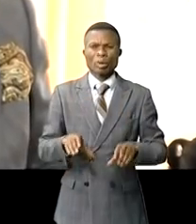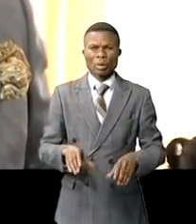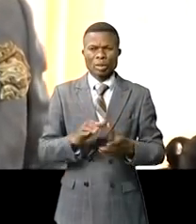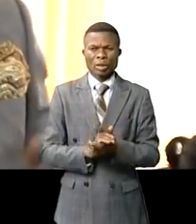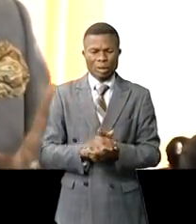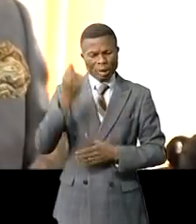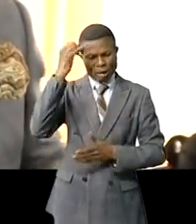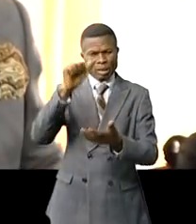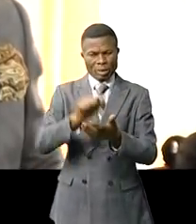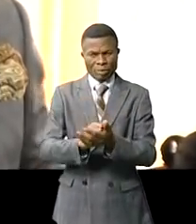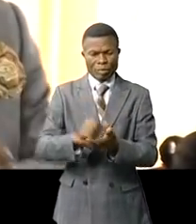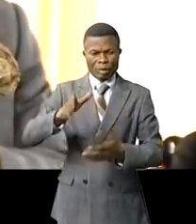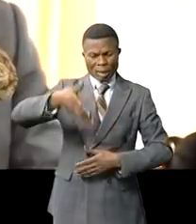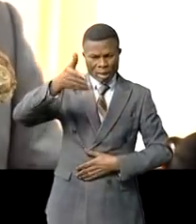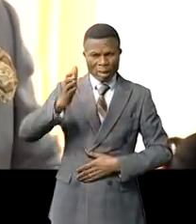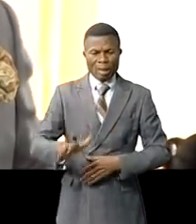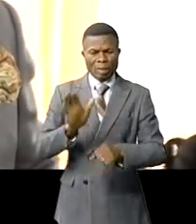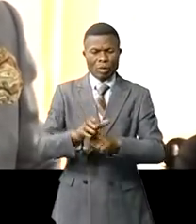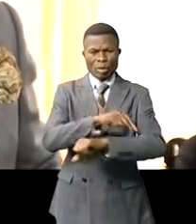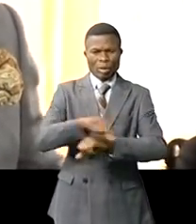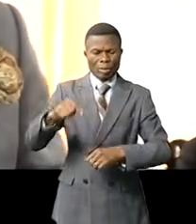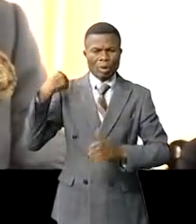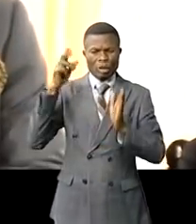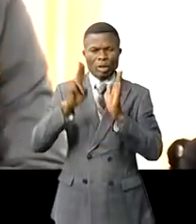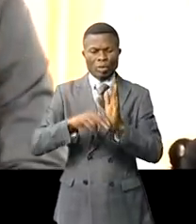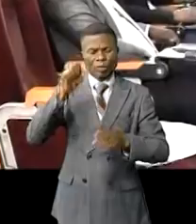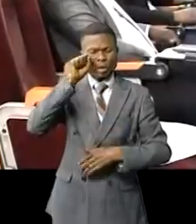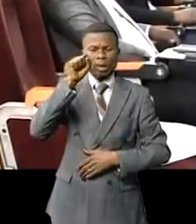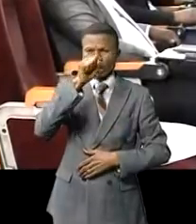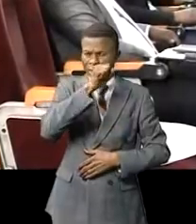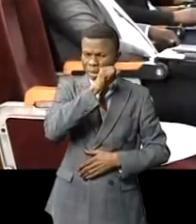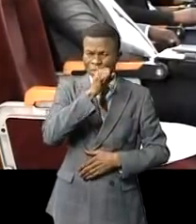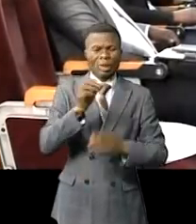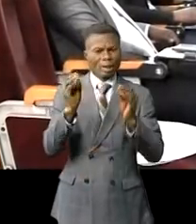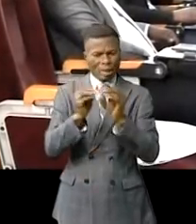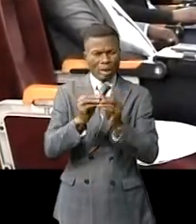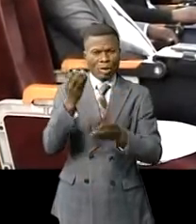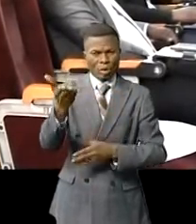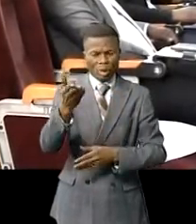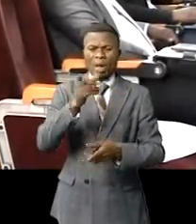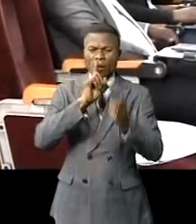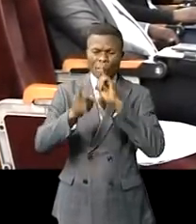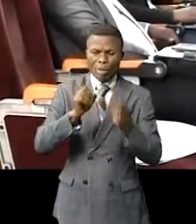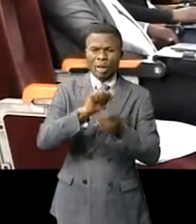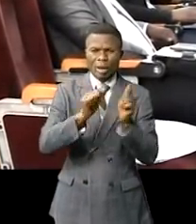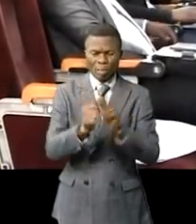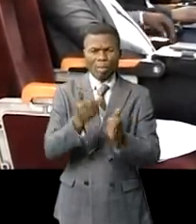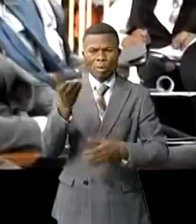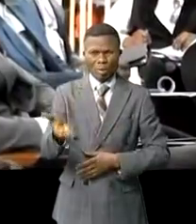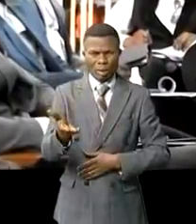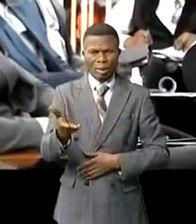contexte que les experts des différents ministères du gouvernement Sam Malukonde se sont réunis pour échanger autour de cette